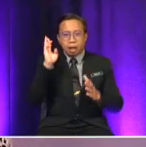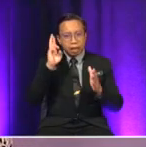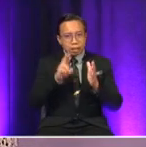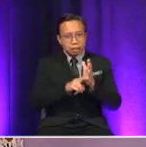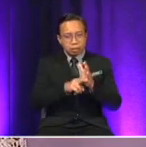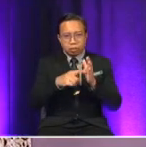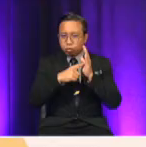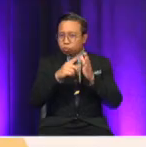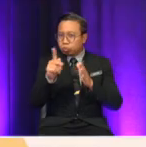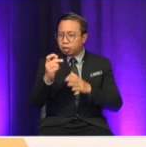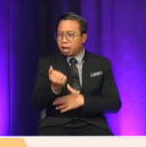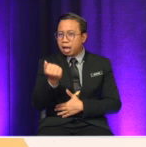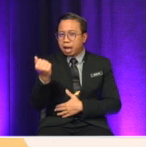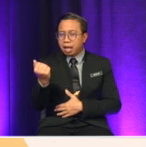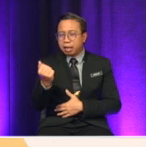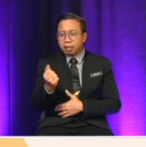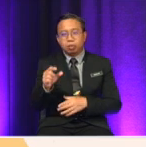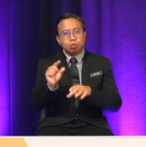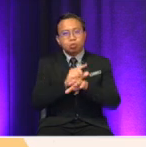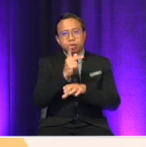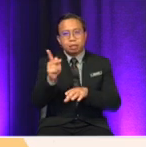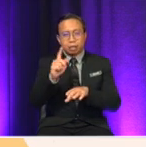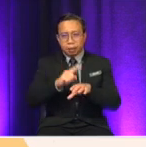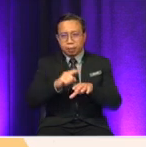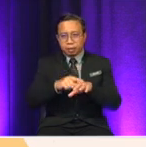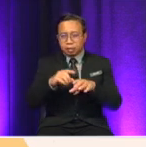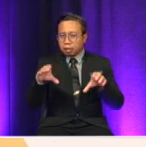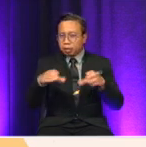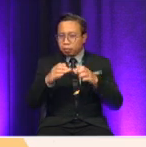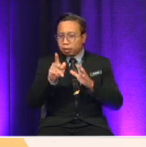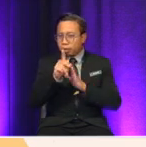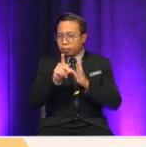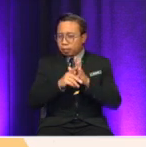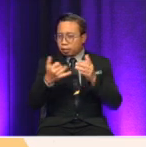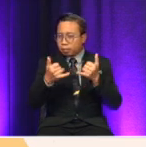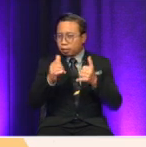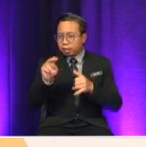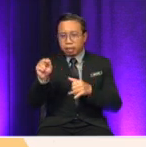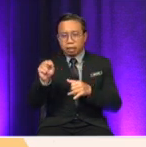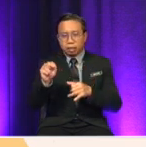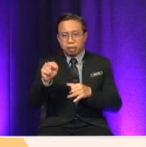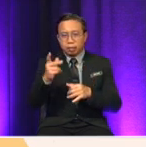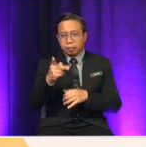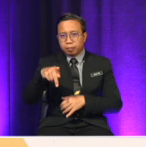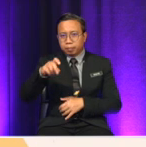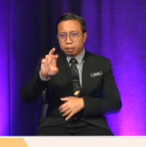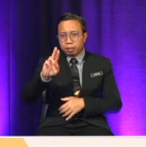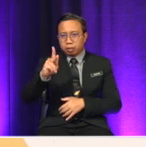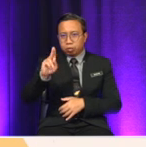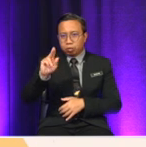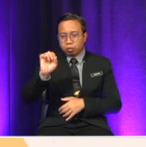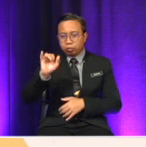rajah menunjukkan alat yang digunakan semasa menjalankan permainan perkusi. Okey, diberikan kepada kamu